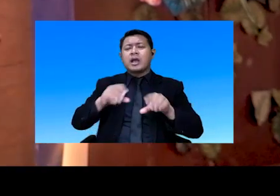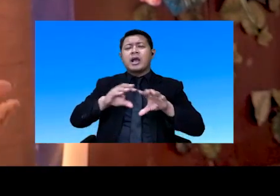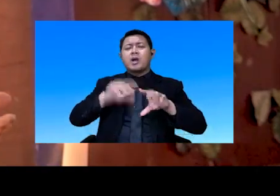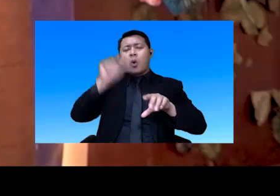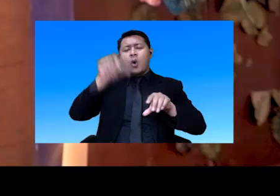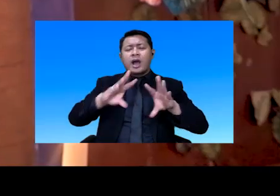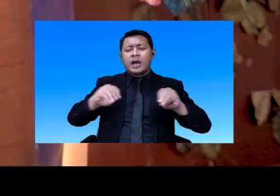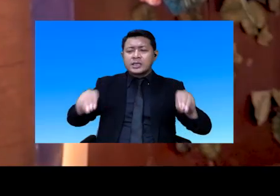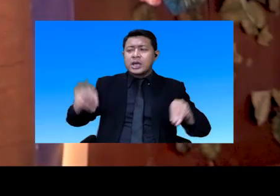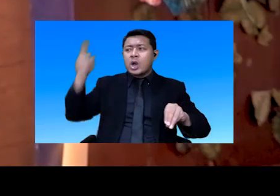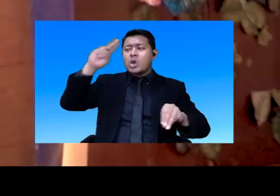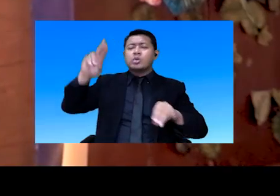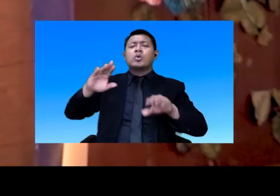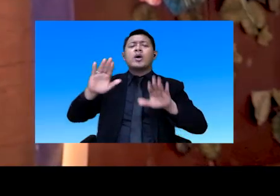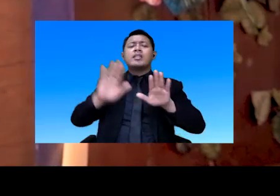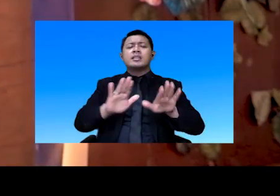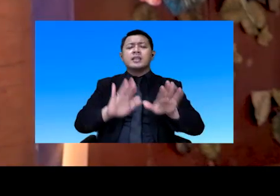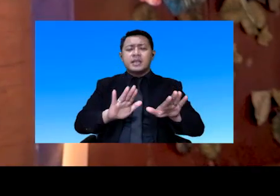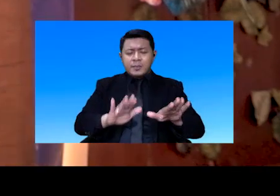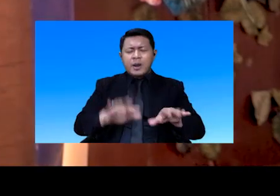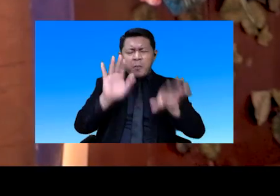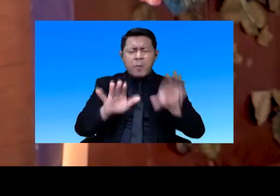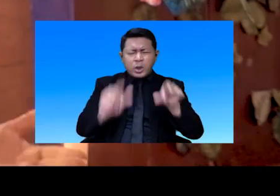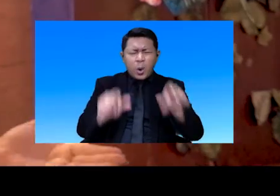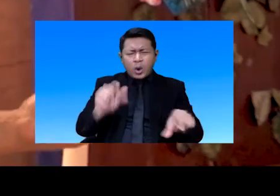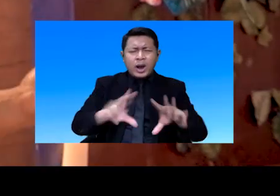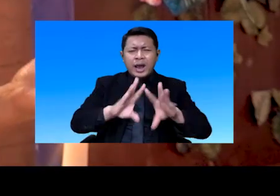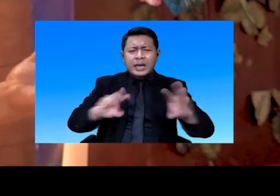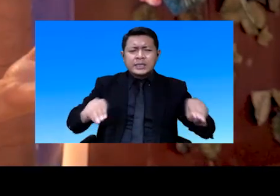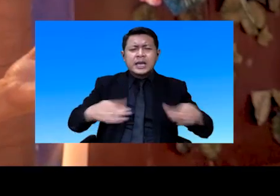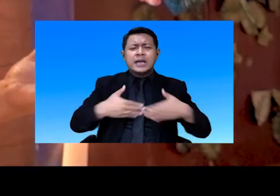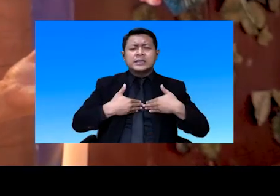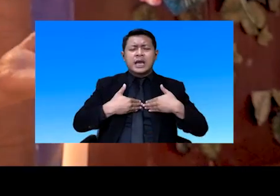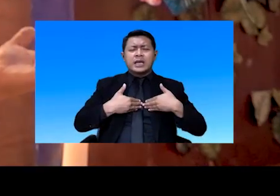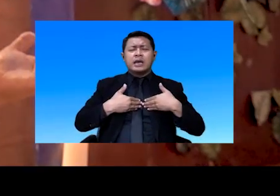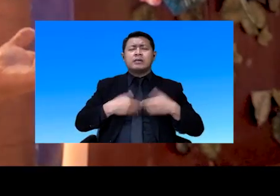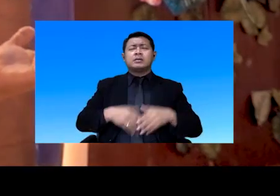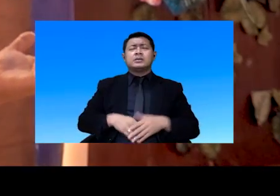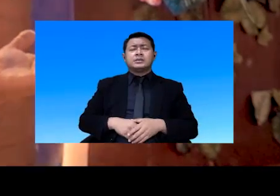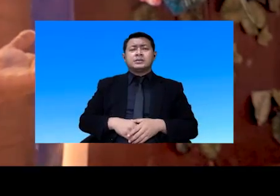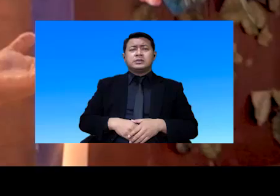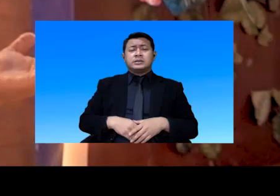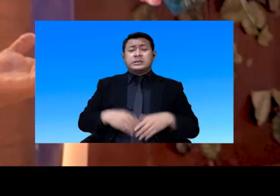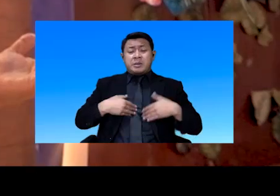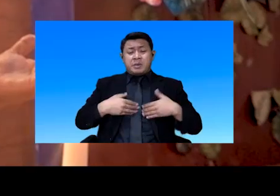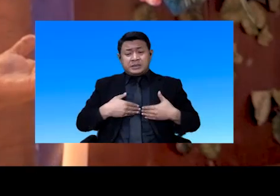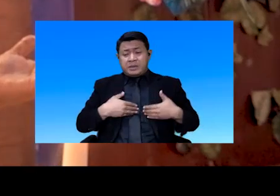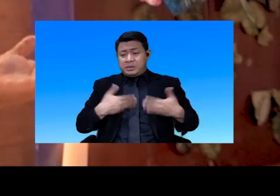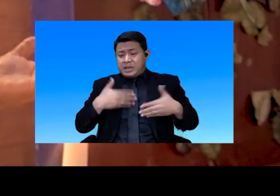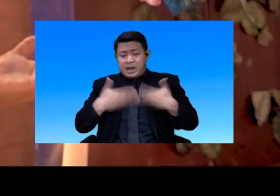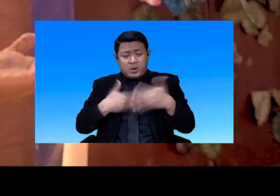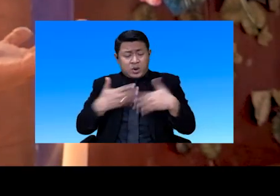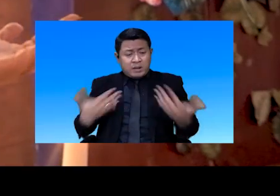Tuhan titip di dalam usaha saya. Tapi Tuhan, saya tidak bisa melakukan